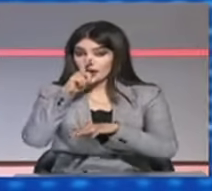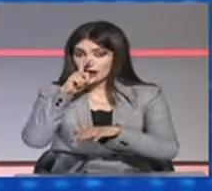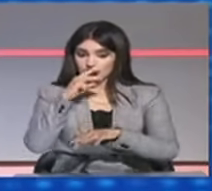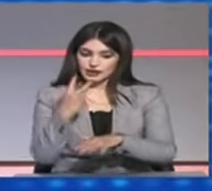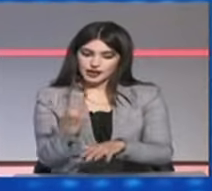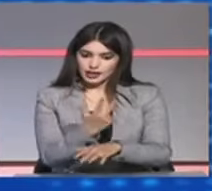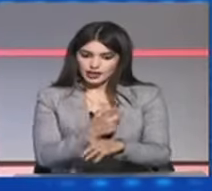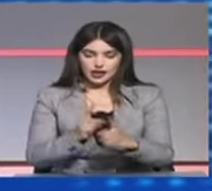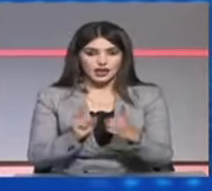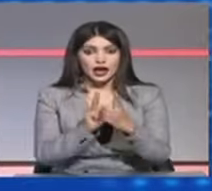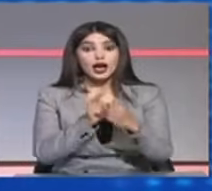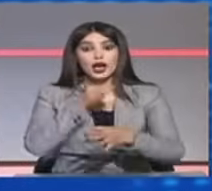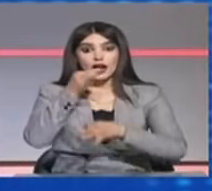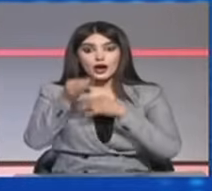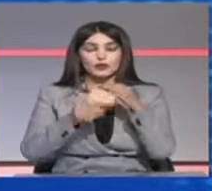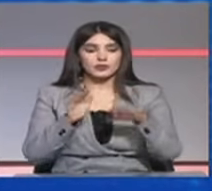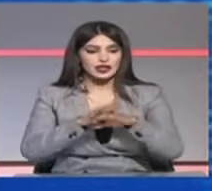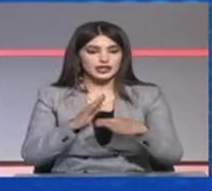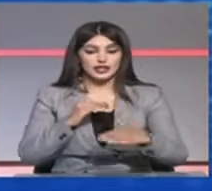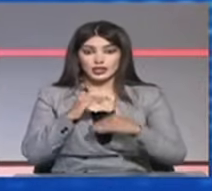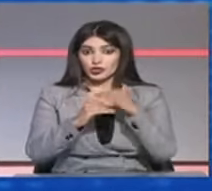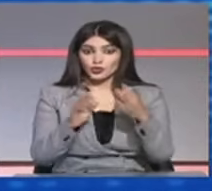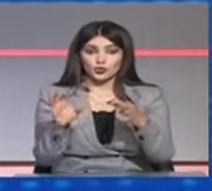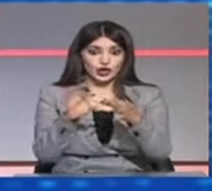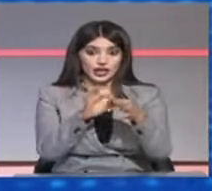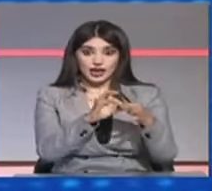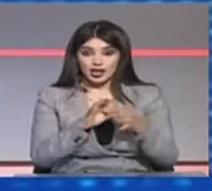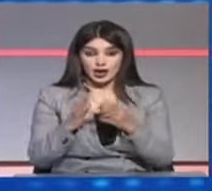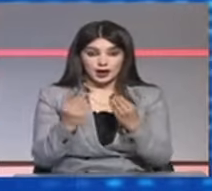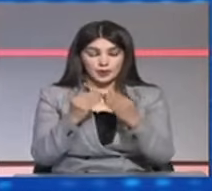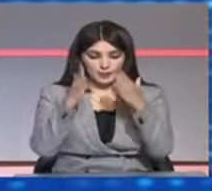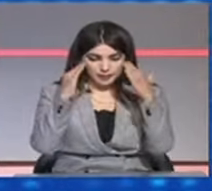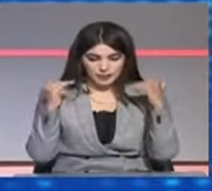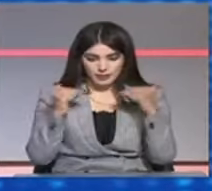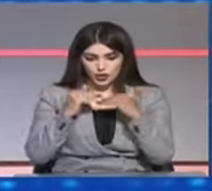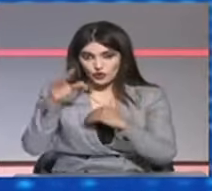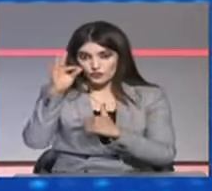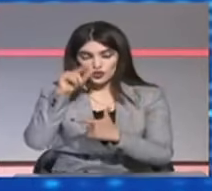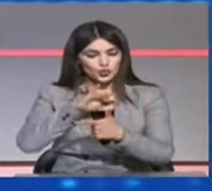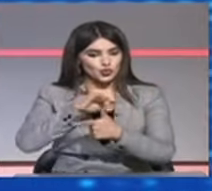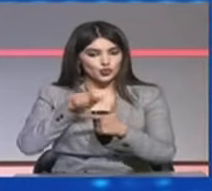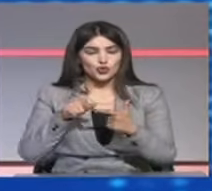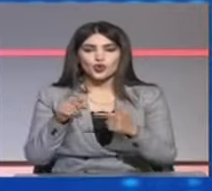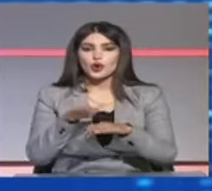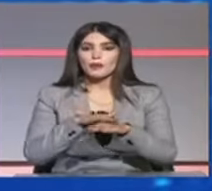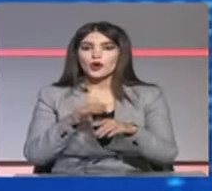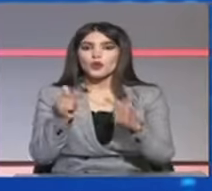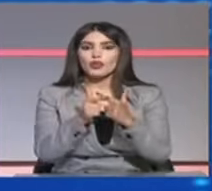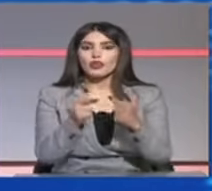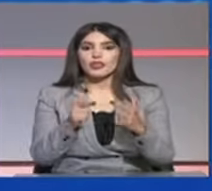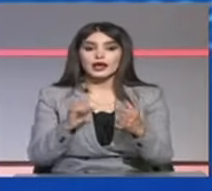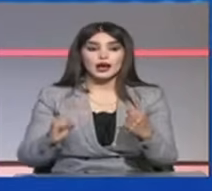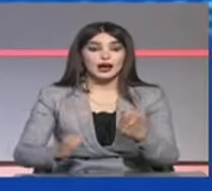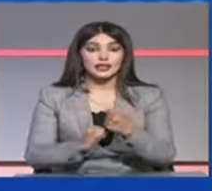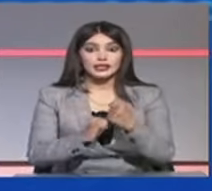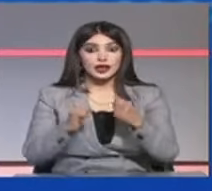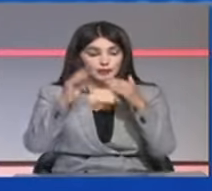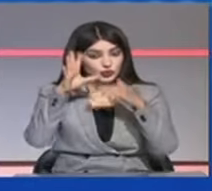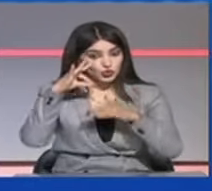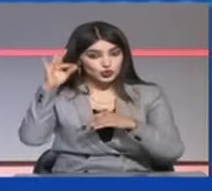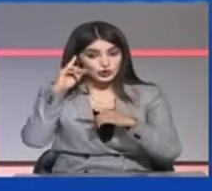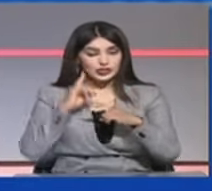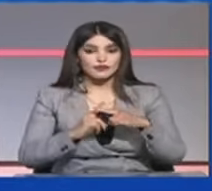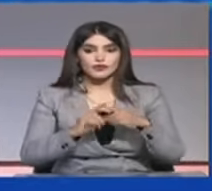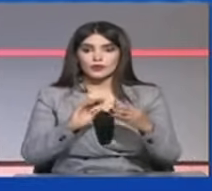خلالها على تطوير علاقات التعاون بين تونس ومصر في اشاده المجالات والاشاده بدوري تونس الايجابي في مختلف